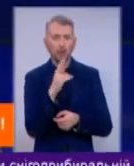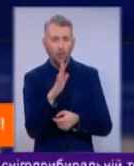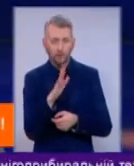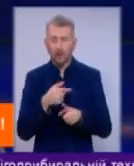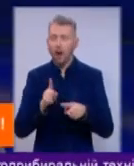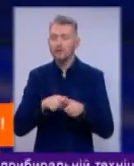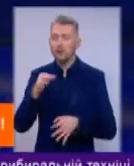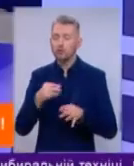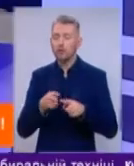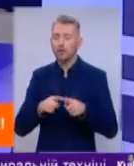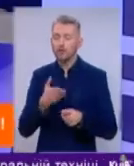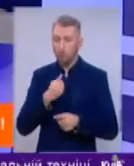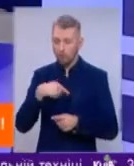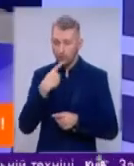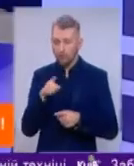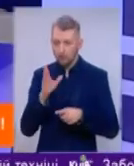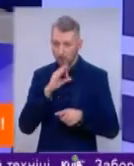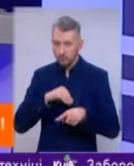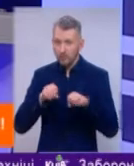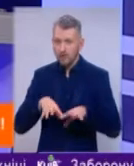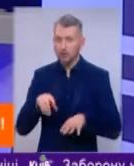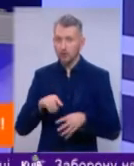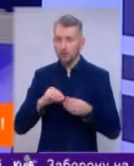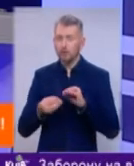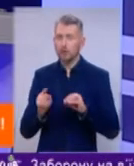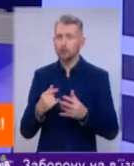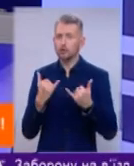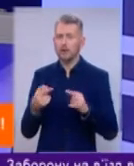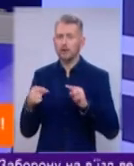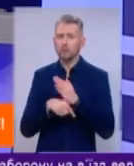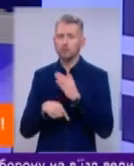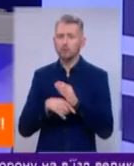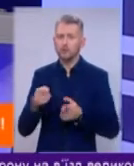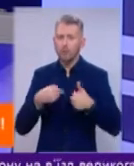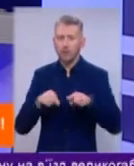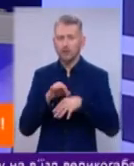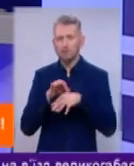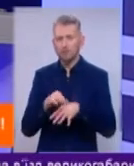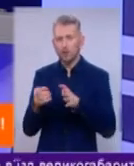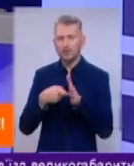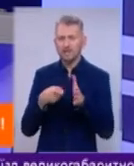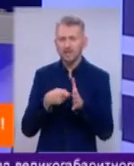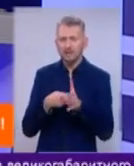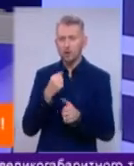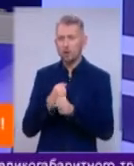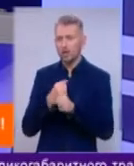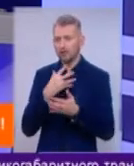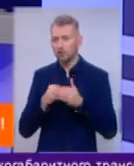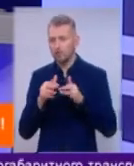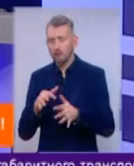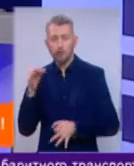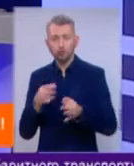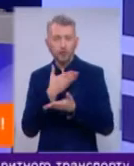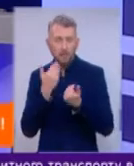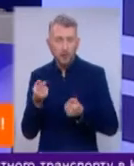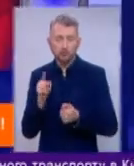говоримо, він вирішить оцю проблему, що зараз антикорупційні органи проводять слідство, якби роблять свою справу, а суду немає,